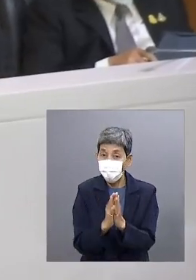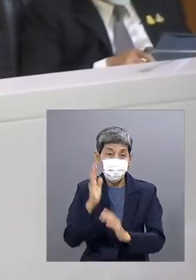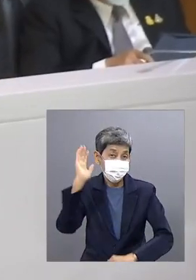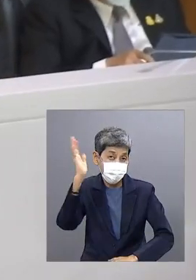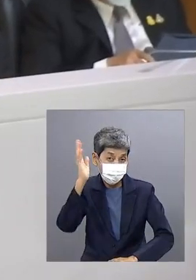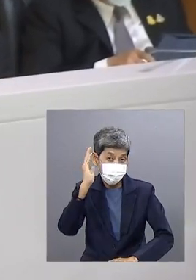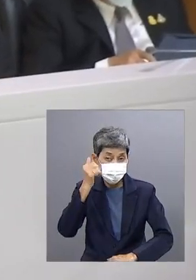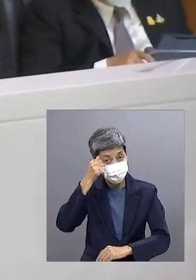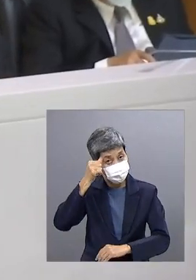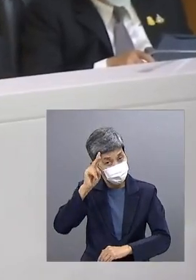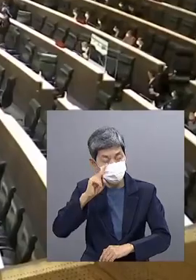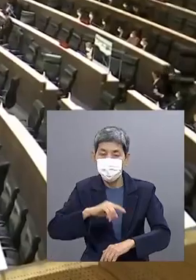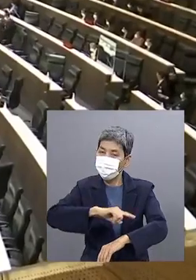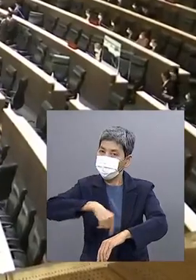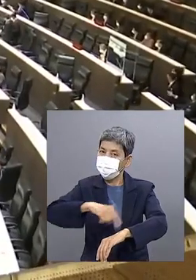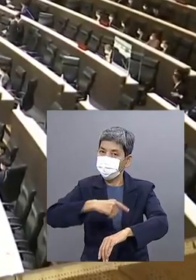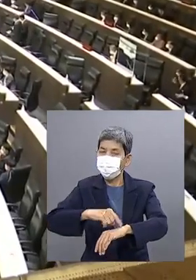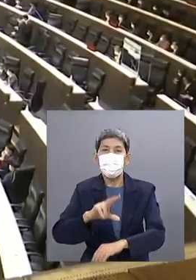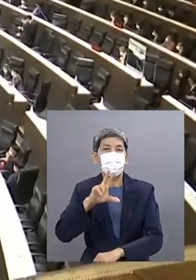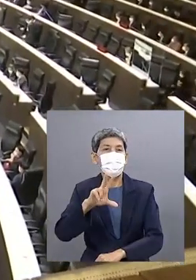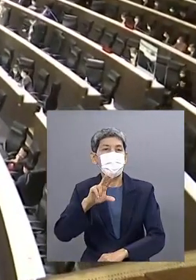2วันใช้เวลาไปทั้งสิ้น 31ชั่วโมงค่ะอ่ะ